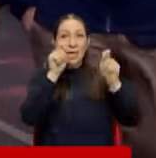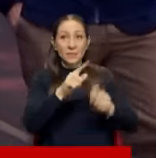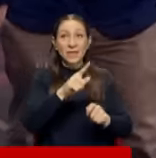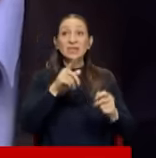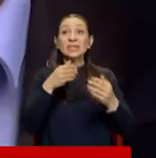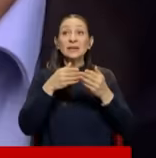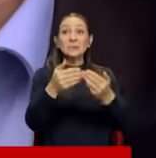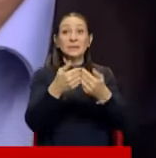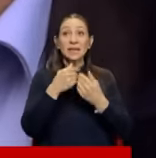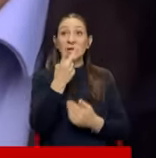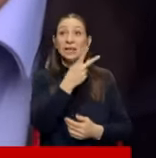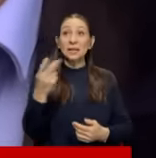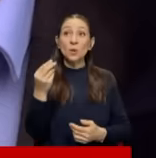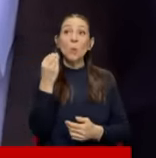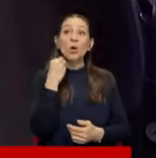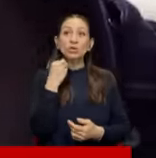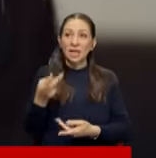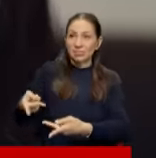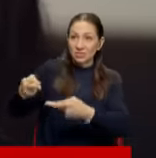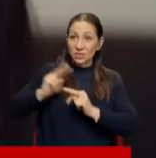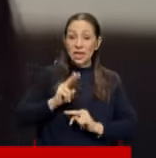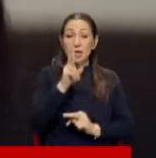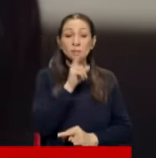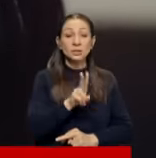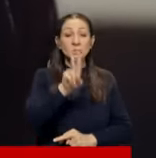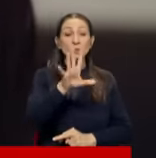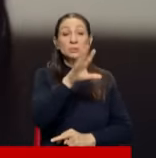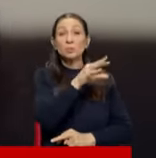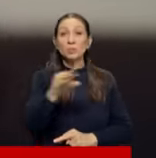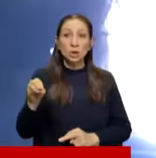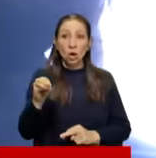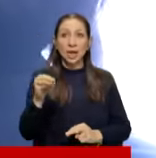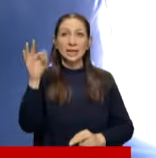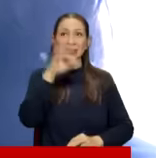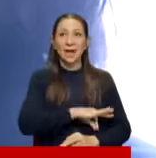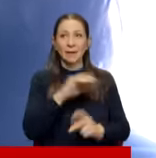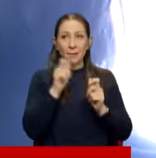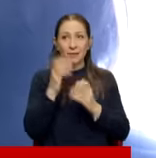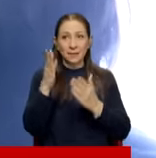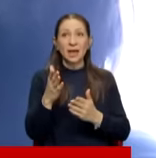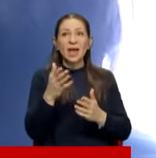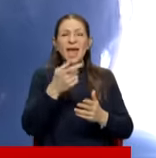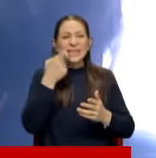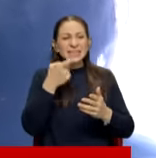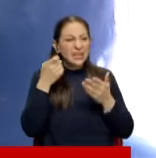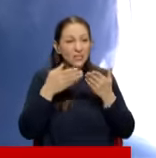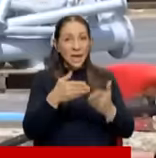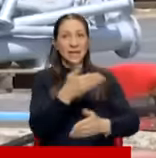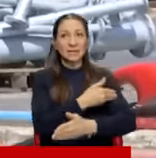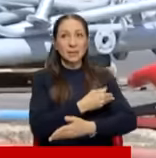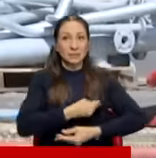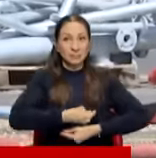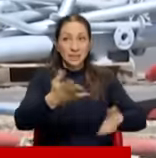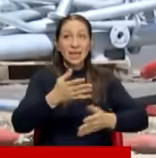şehir hatlarını 2 milyon lira borçla devralıp 275 milyon lira Kara geçirdi hurdaya çıkan vapurları hizmete